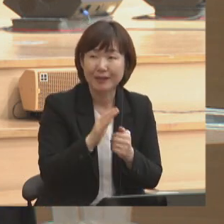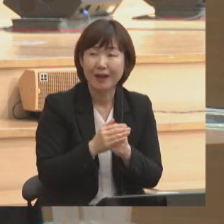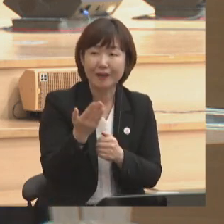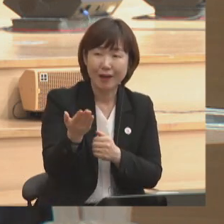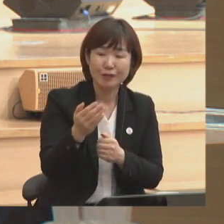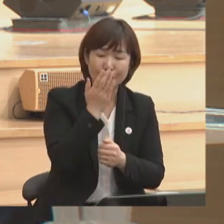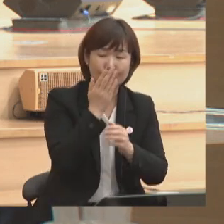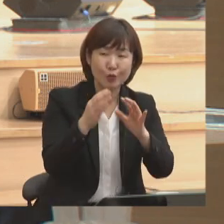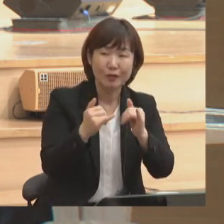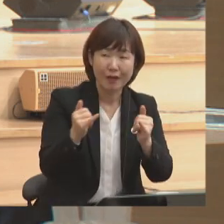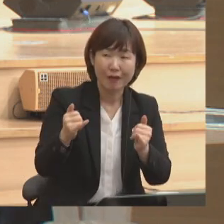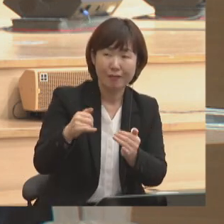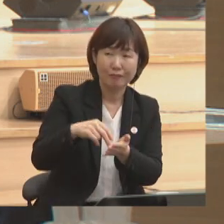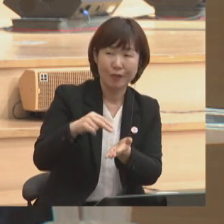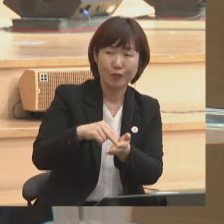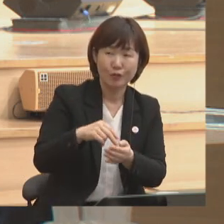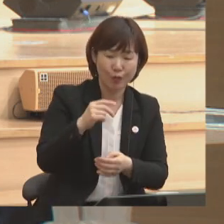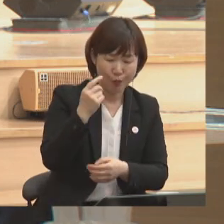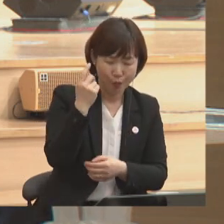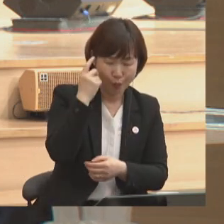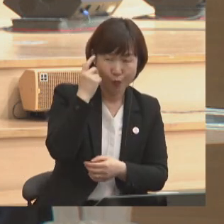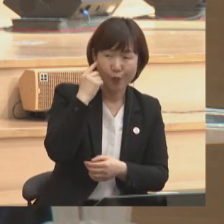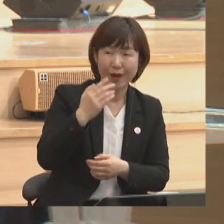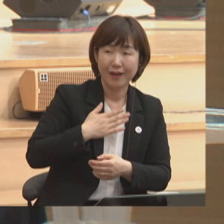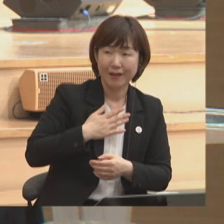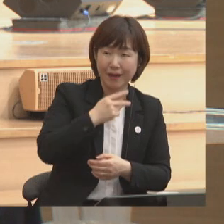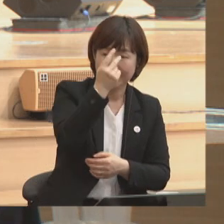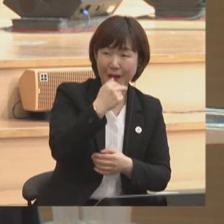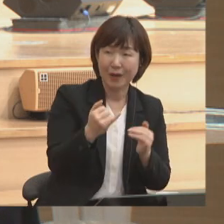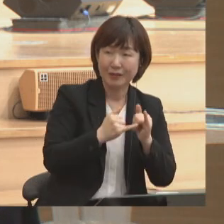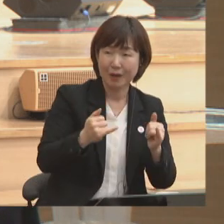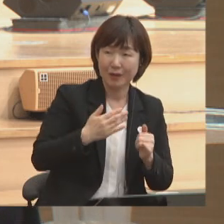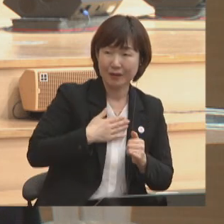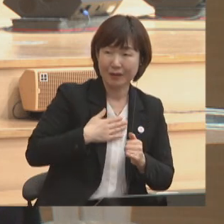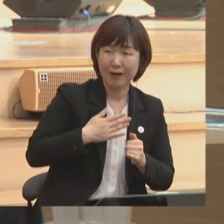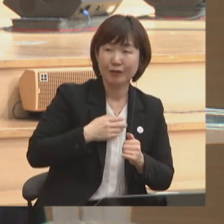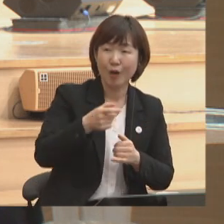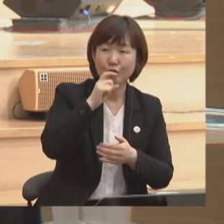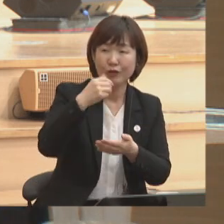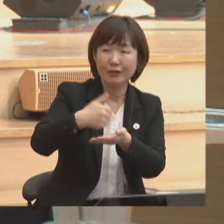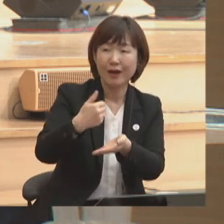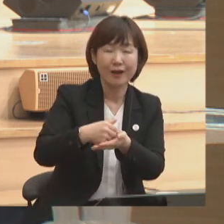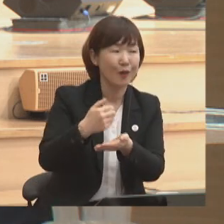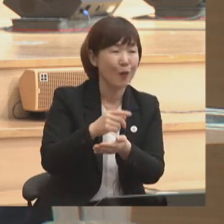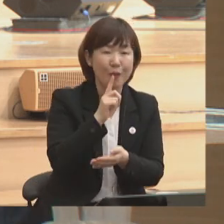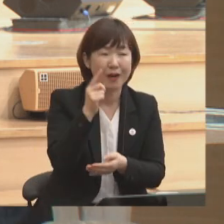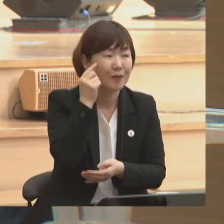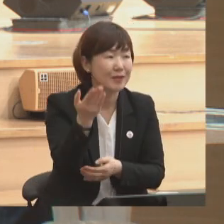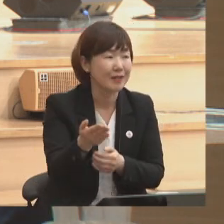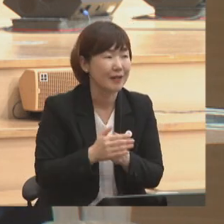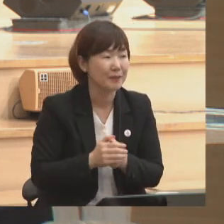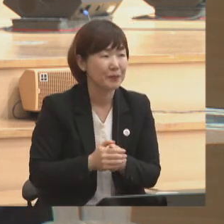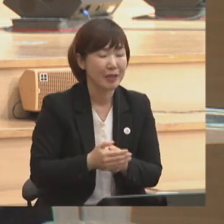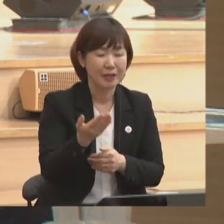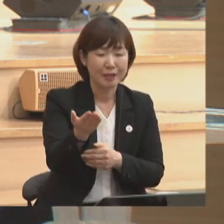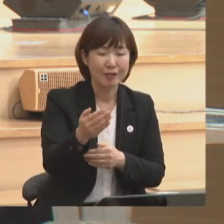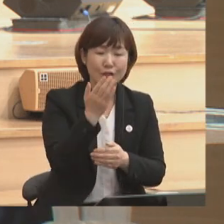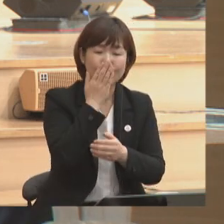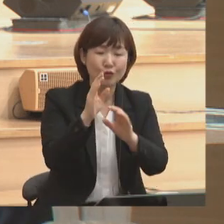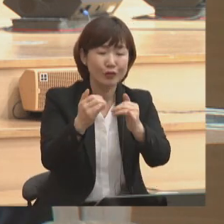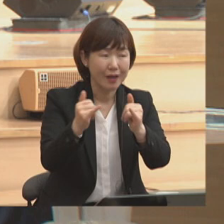당신은 유대인으로서 어찌하여 사마리아 여자인 나에게 물 달라 하나이까? 예, 당신은